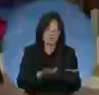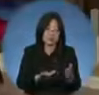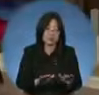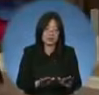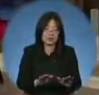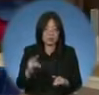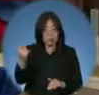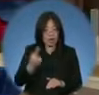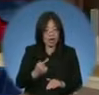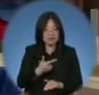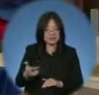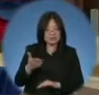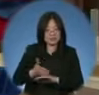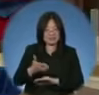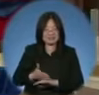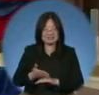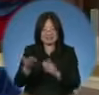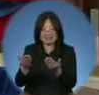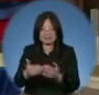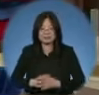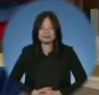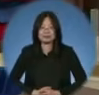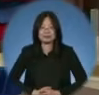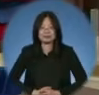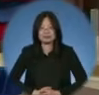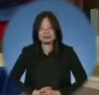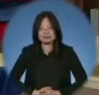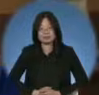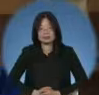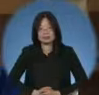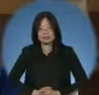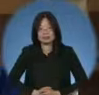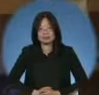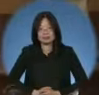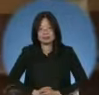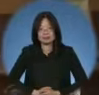오늘 선생님 나와주셔서 고맙습니다. 예, 감사합니다. 예, 감사합니다.